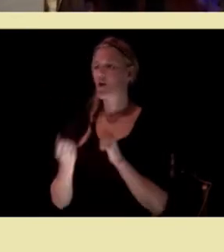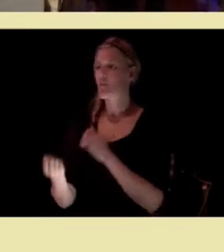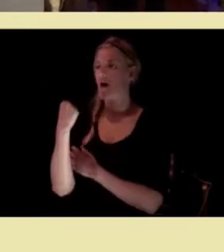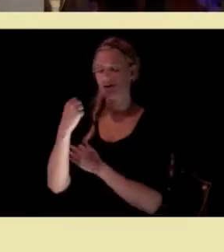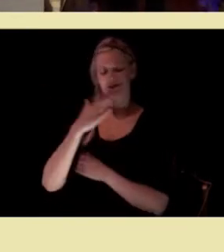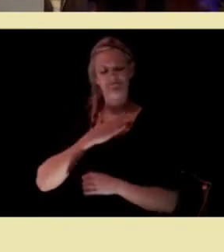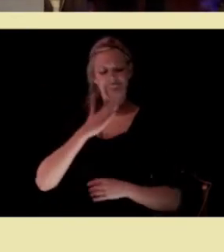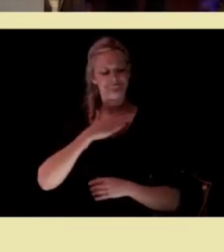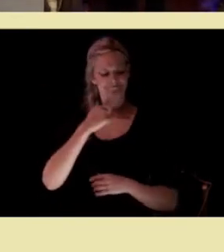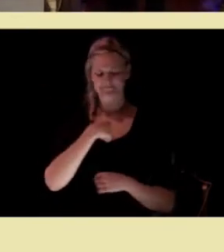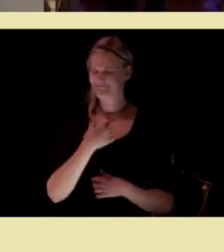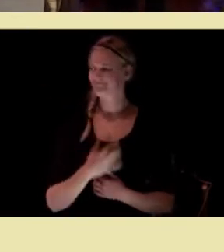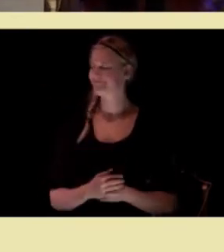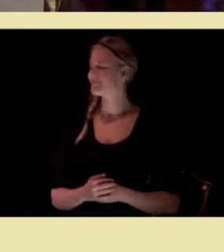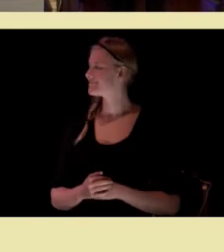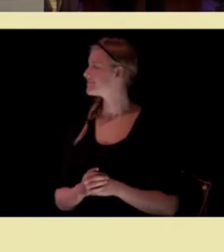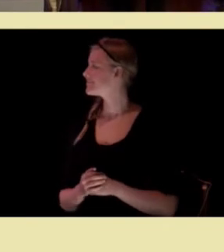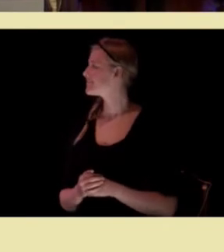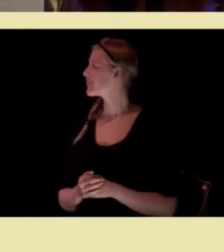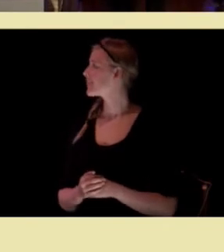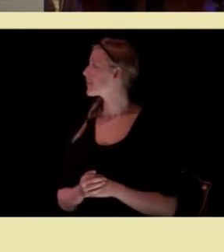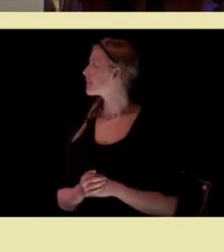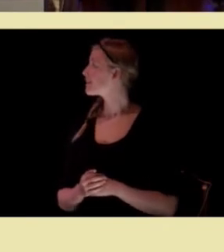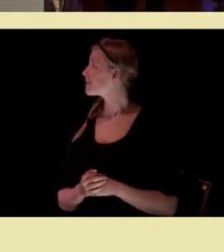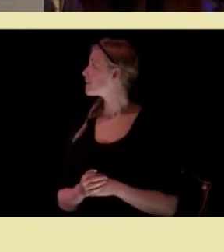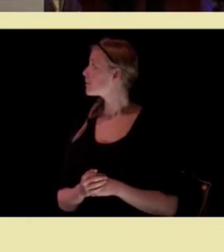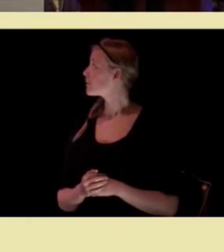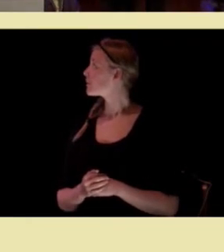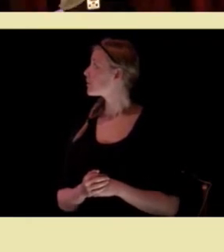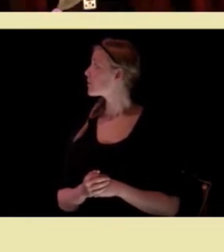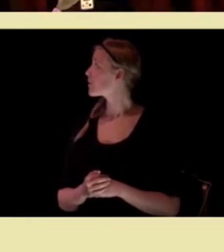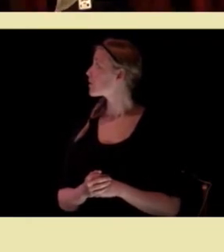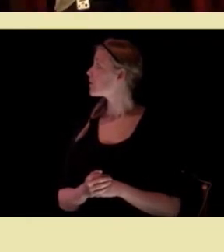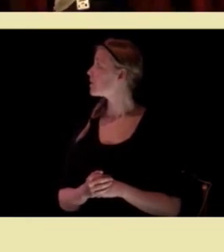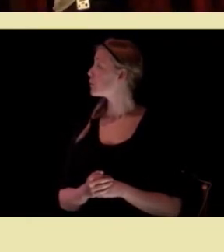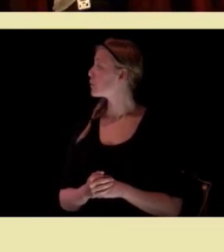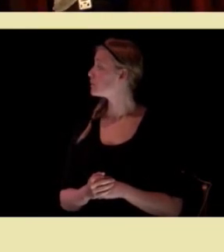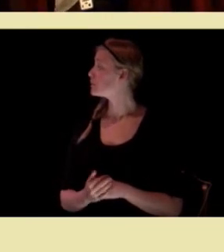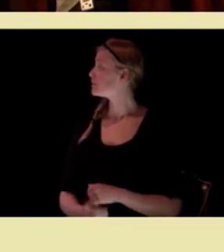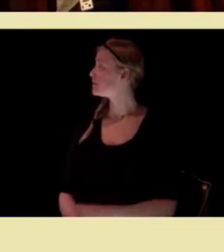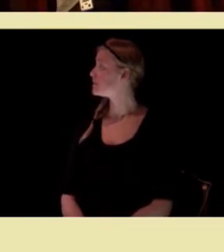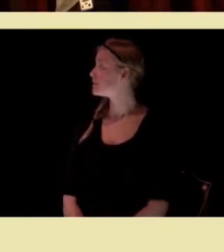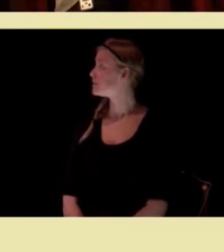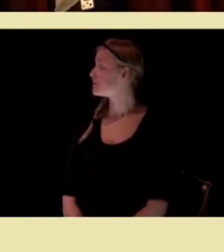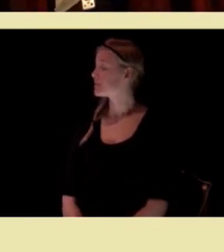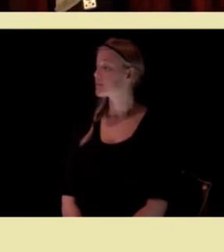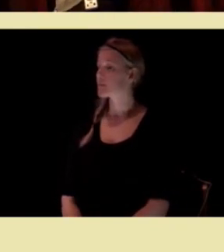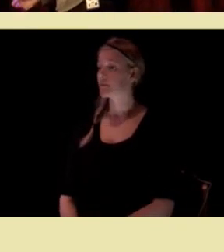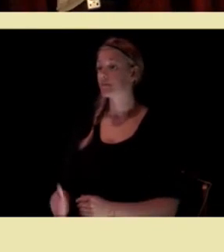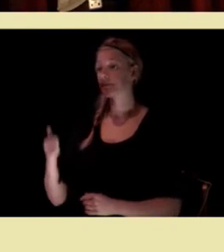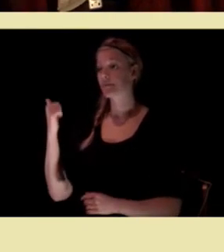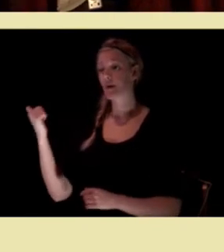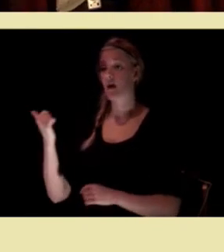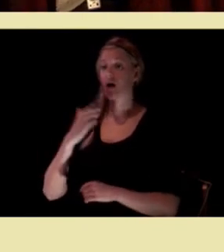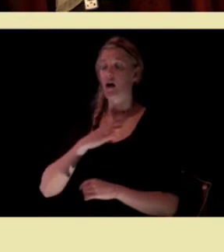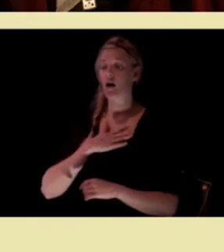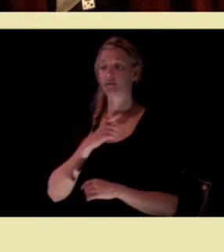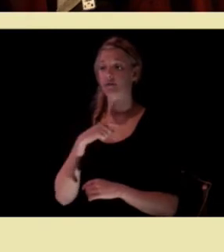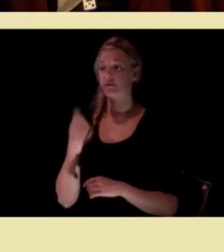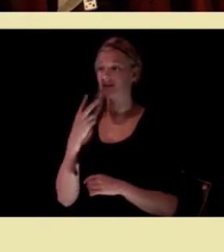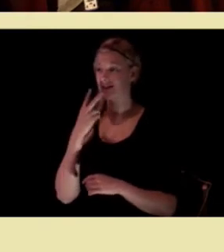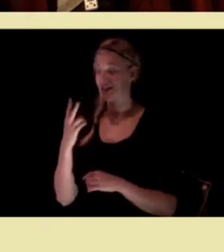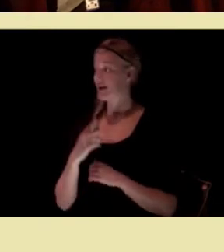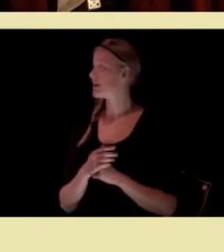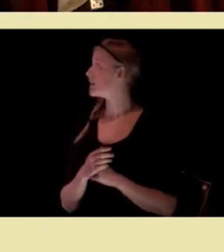Det liker jeg godt. I tillegg. Og Og der har vi,